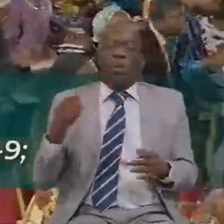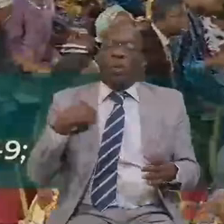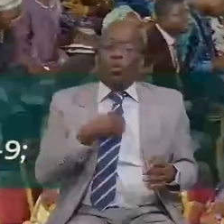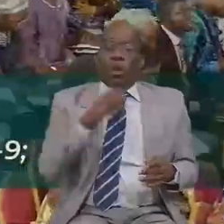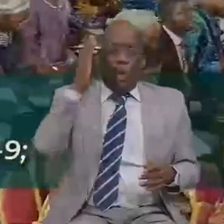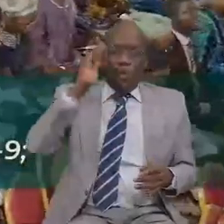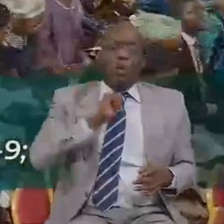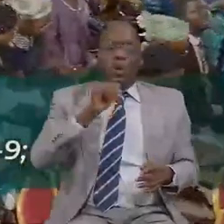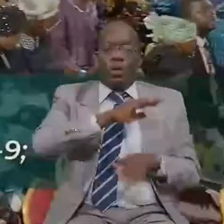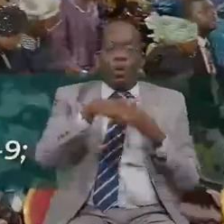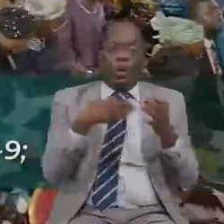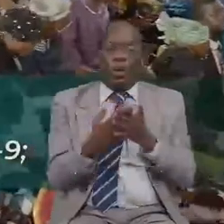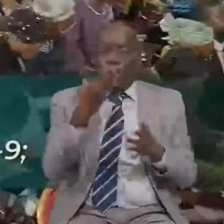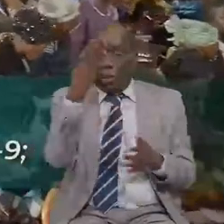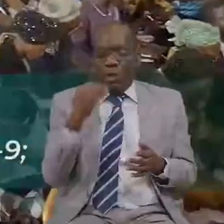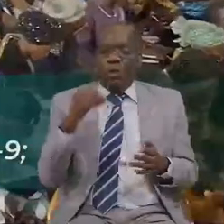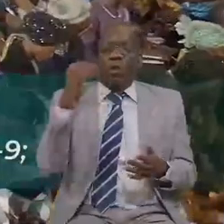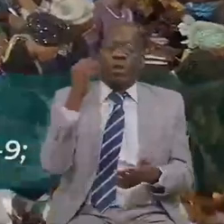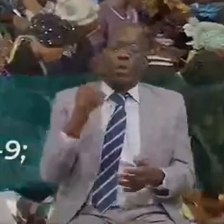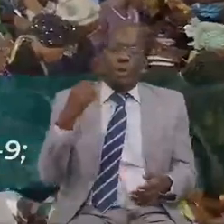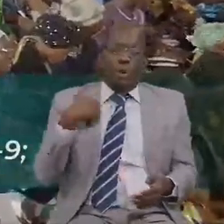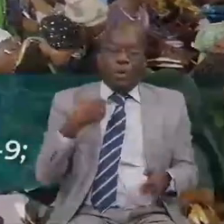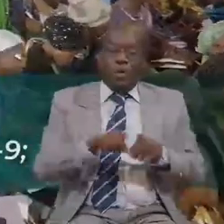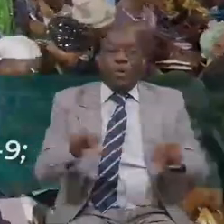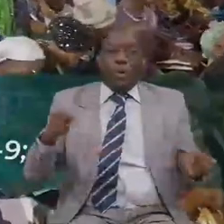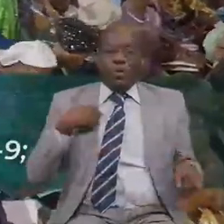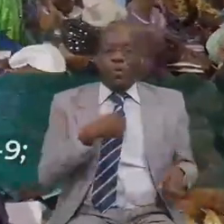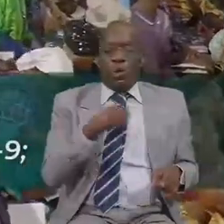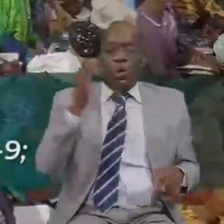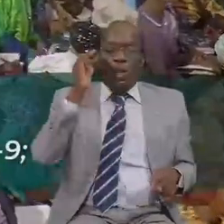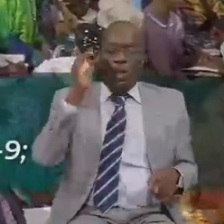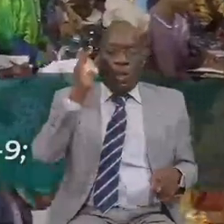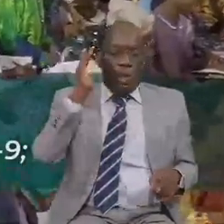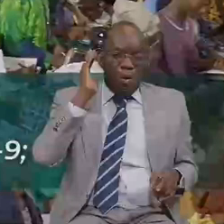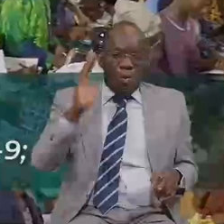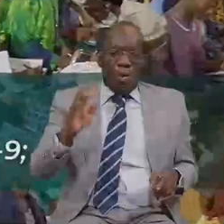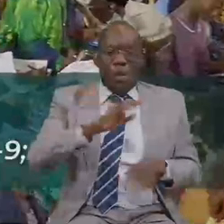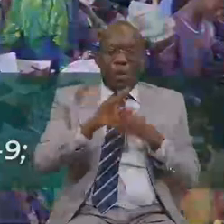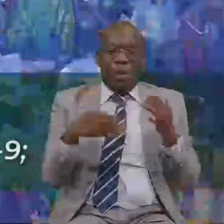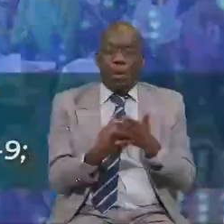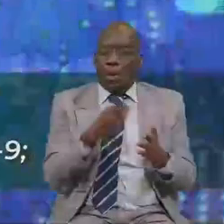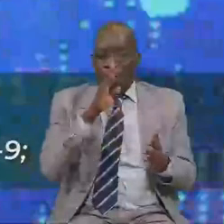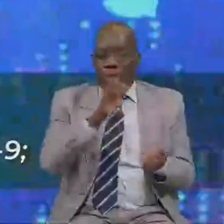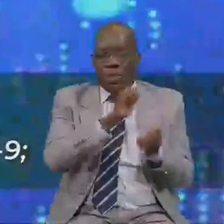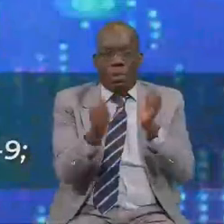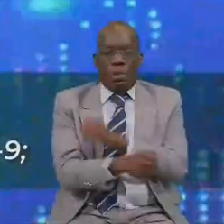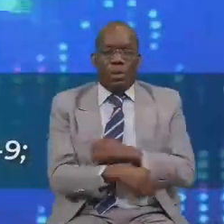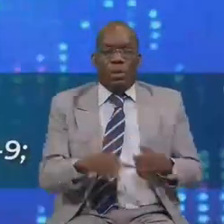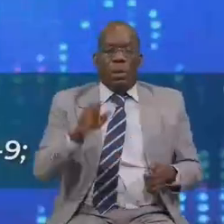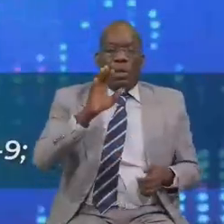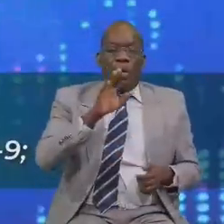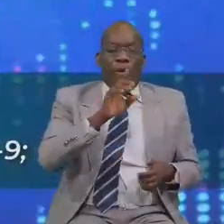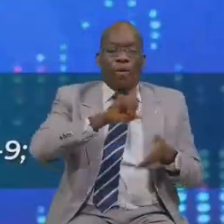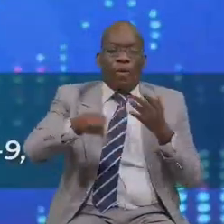Nous ne mourrons pas tous. Mais tous nous serons changés. Verset 52. En